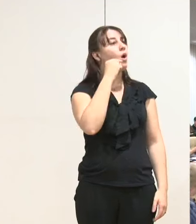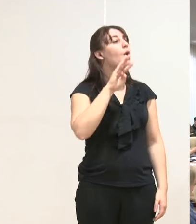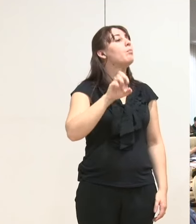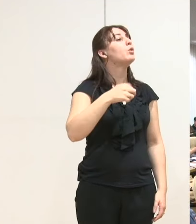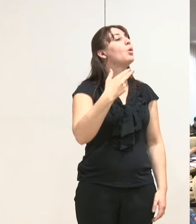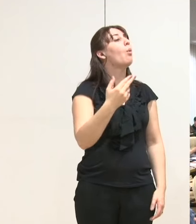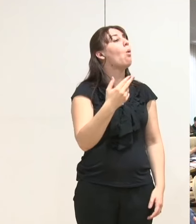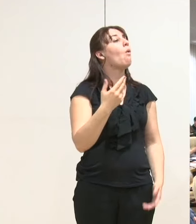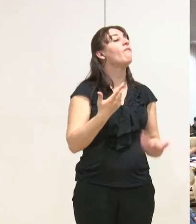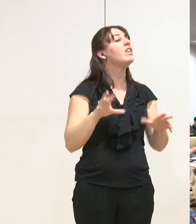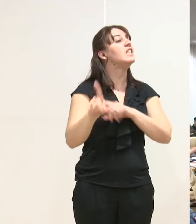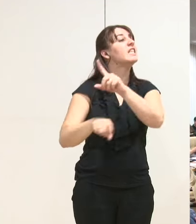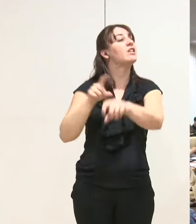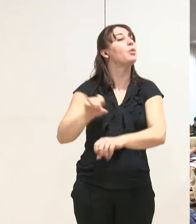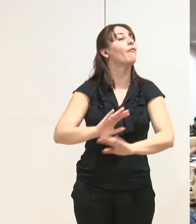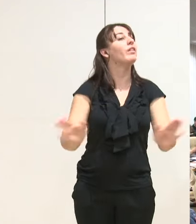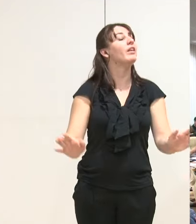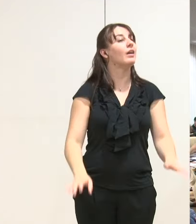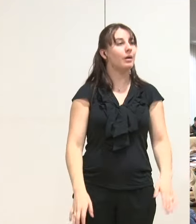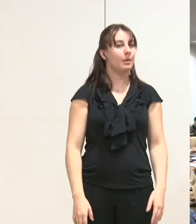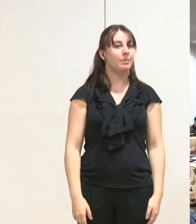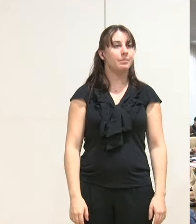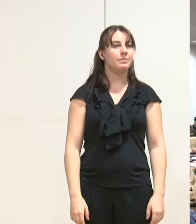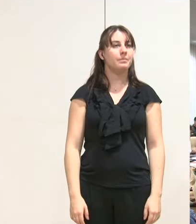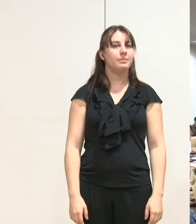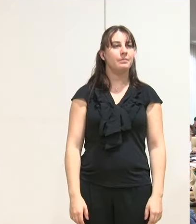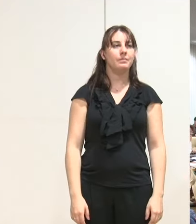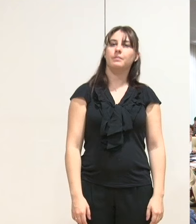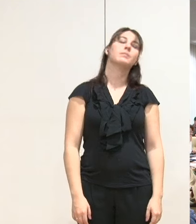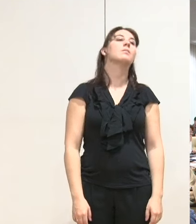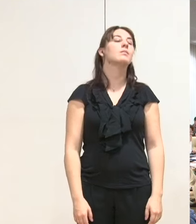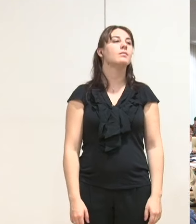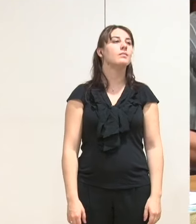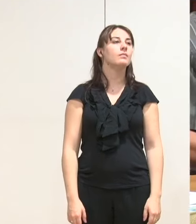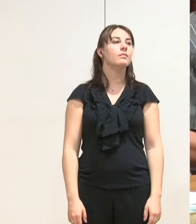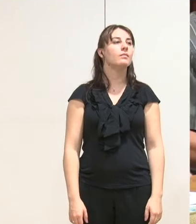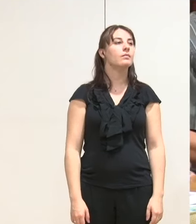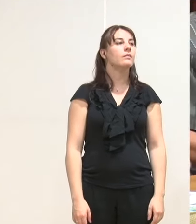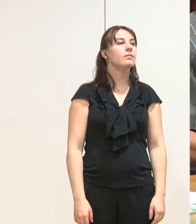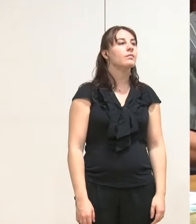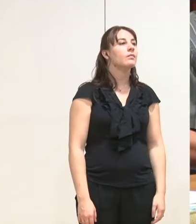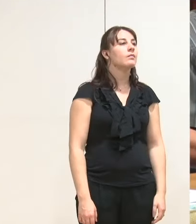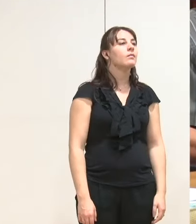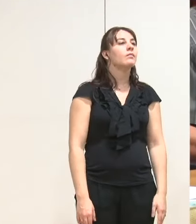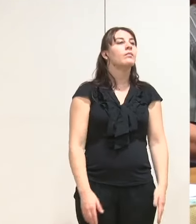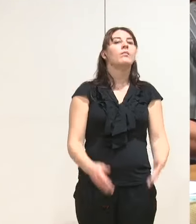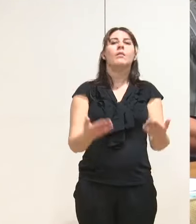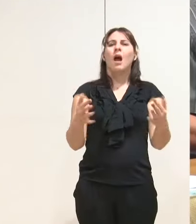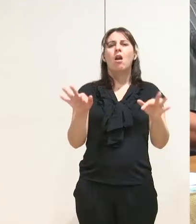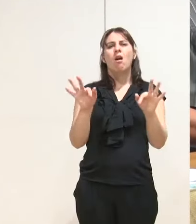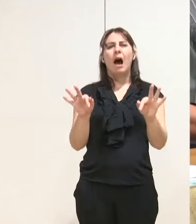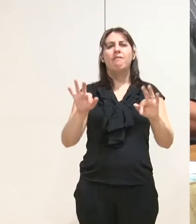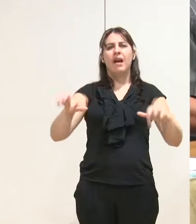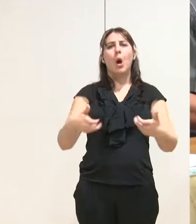questions à Monsieur malb et le quoi le coût alors pour pour le coup il